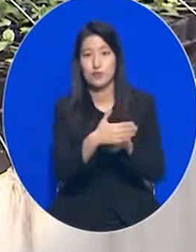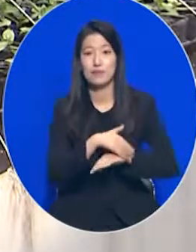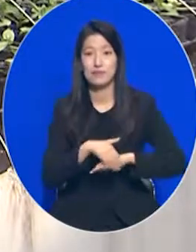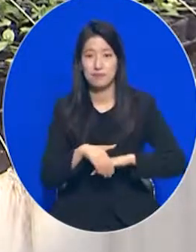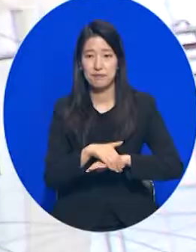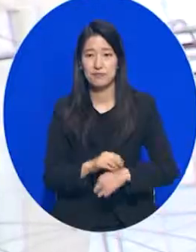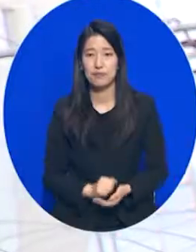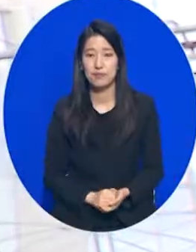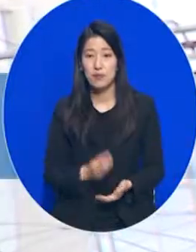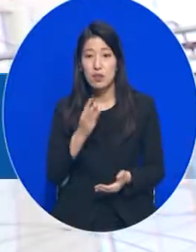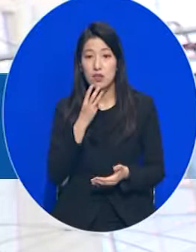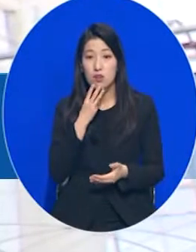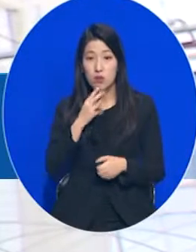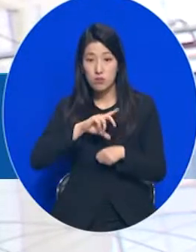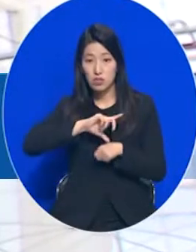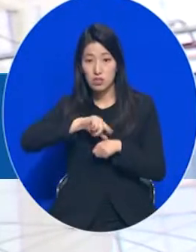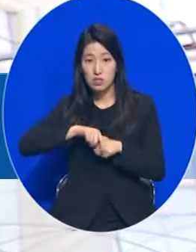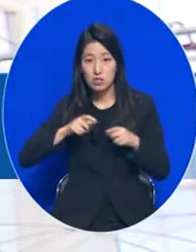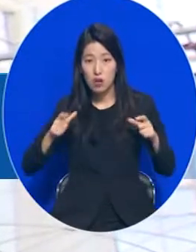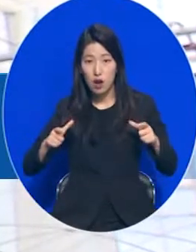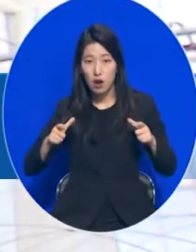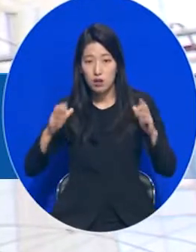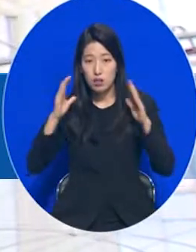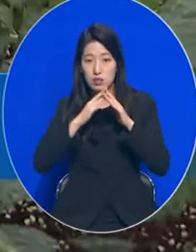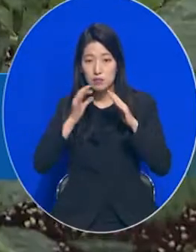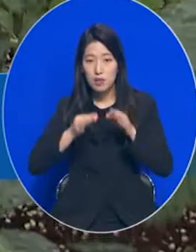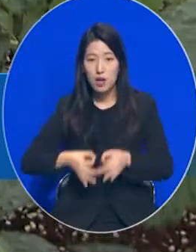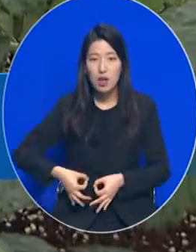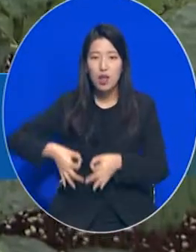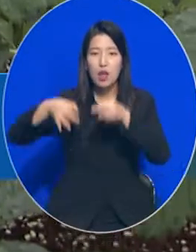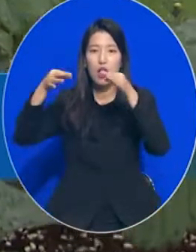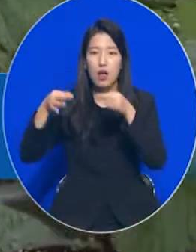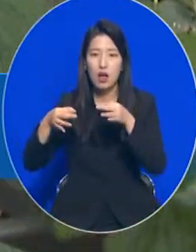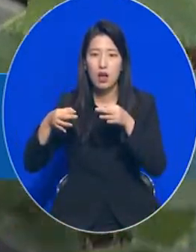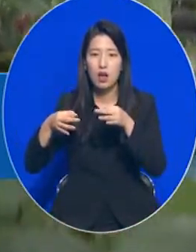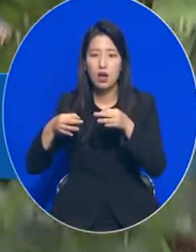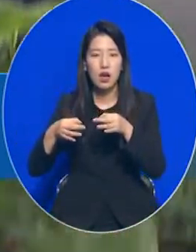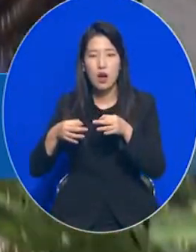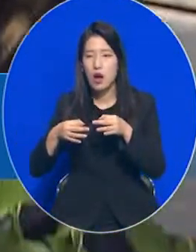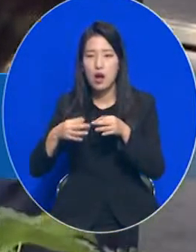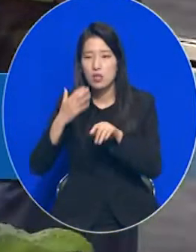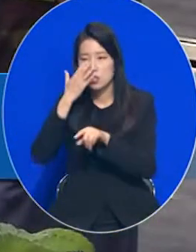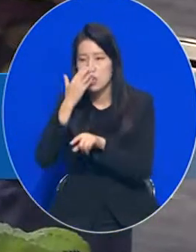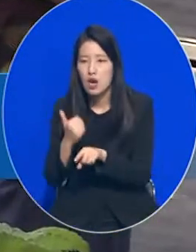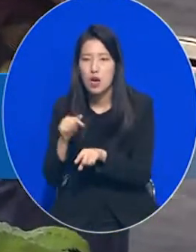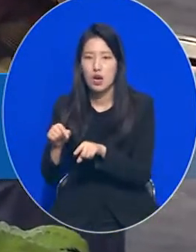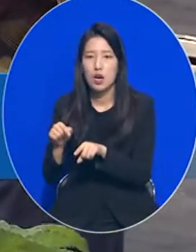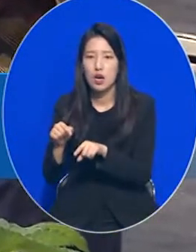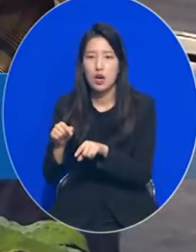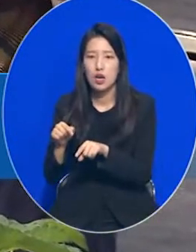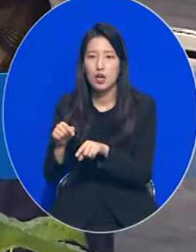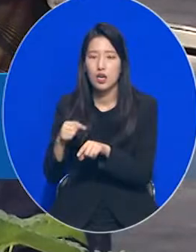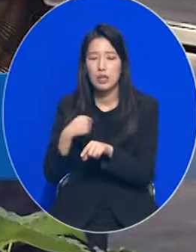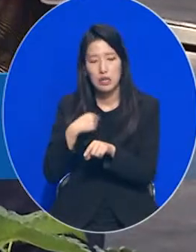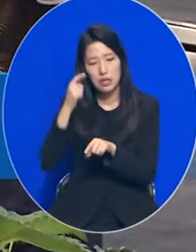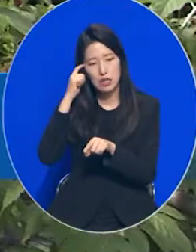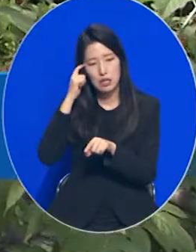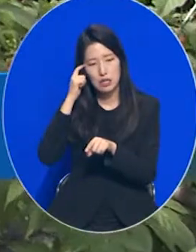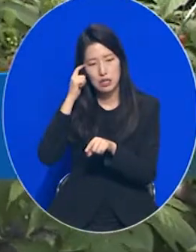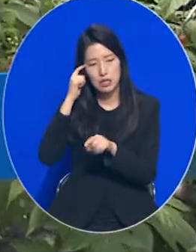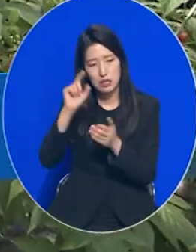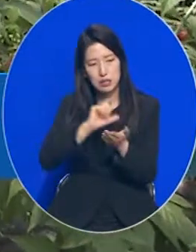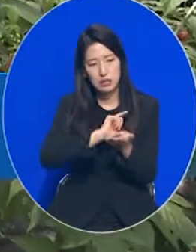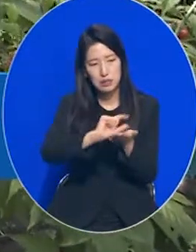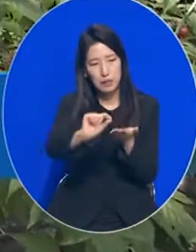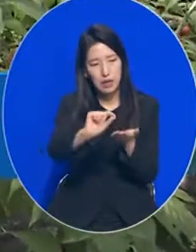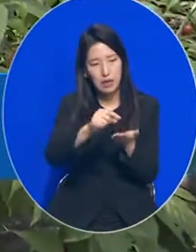수도권 집값 상승과 코로나19 영향 등으로 도시민들의 귀농 귀촌에 대한 관심은 갈수록 커지고 있습니다. 정부가 이를